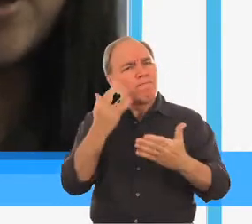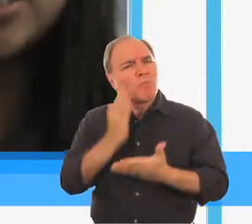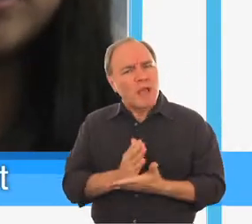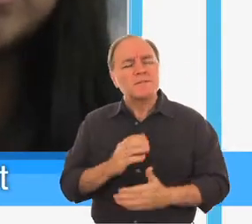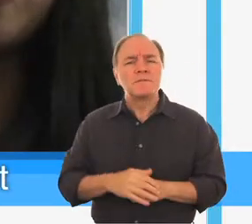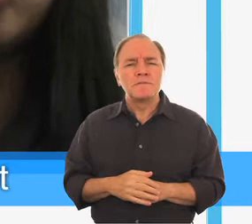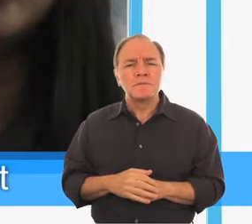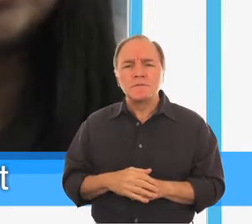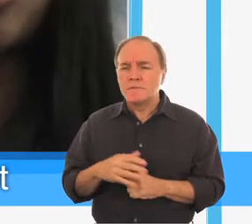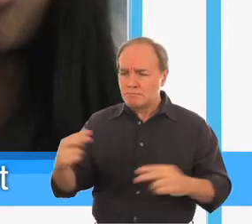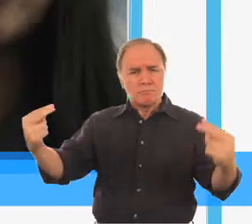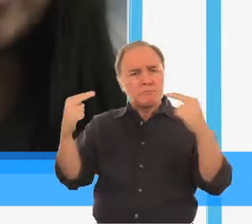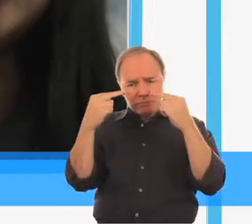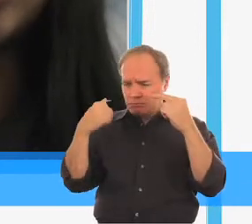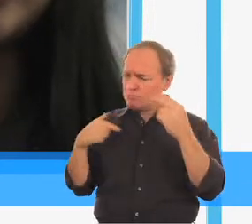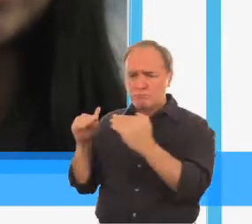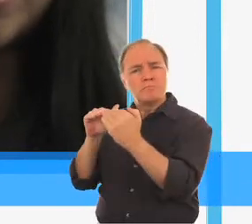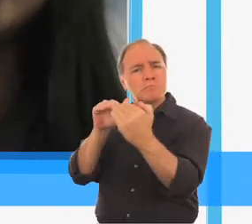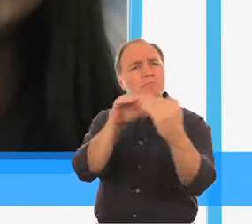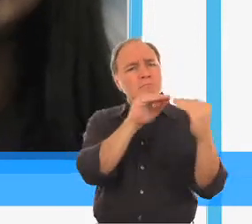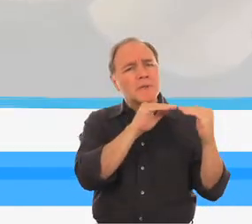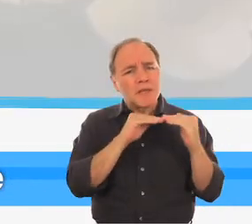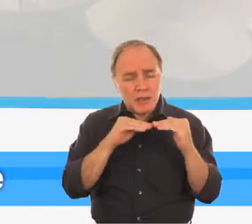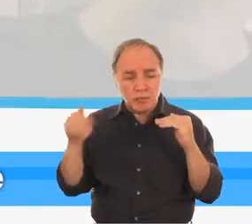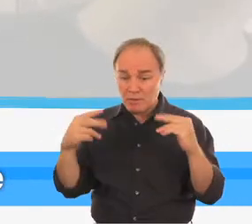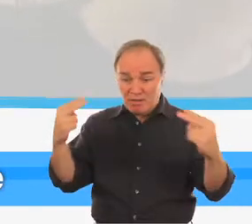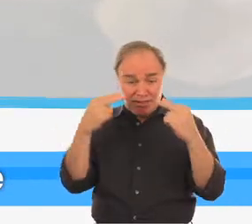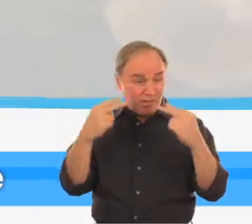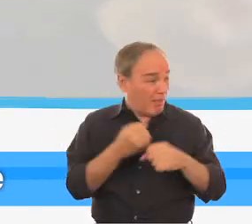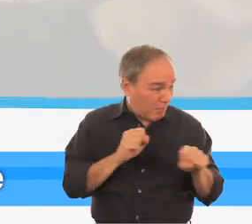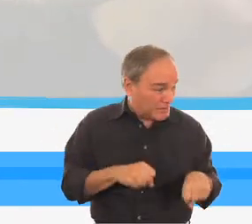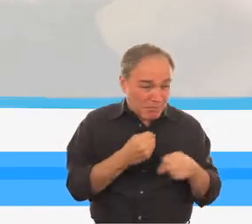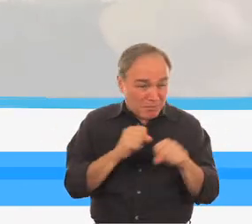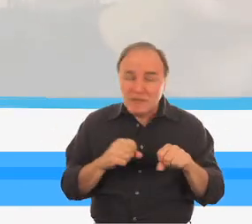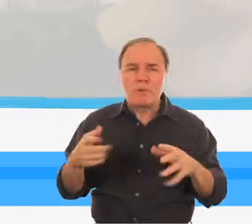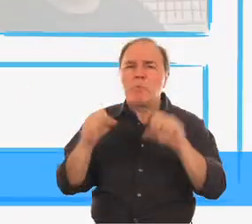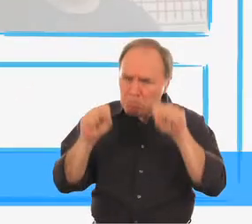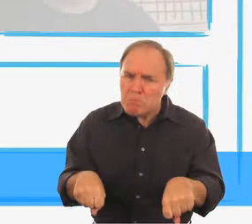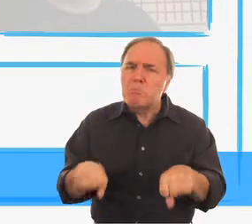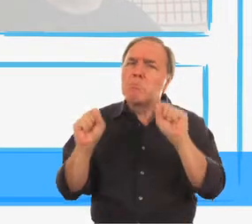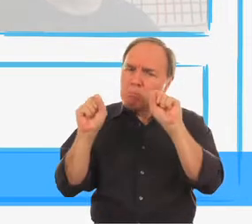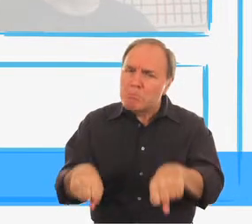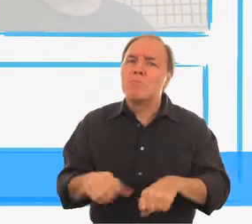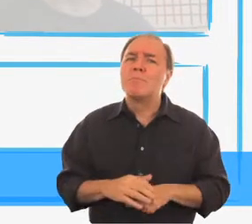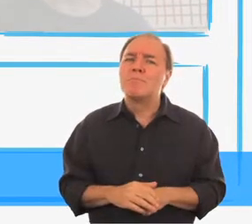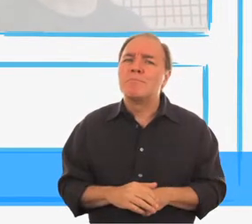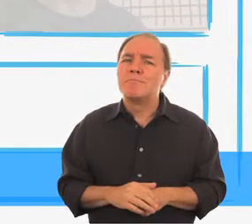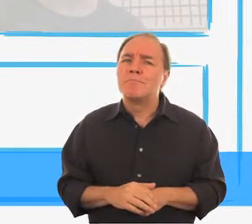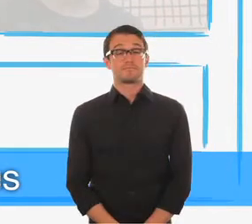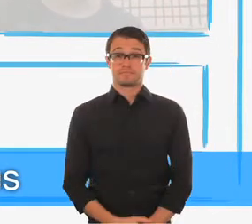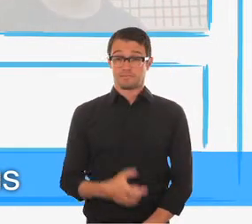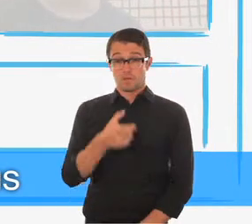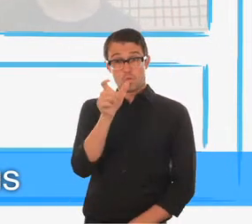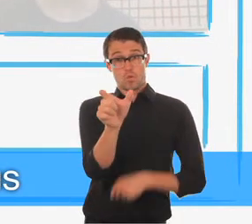façon. Appréciez-nous pour qui nous sommes et ce que nous pouvons faire. Et pas selon notre apparence ou ce que nous ne pouvons pas faire. Quand nous communiquons avec les